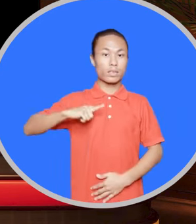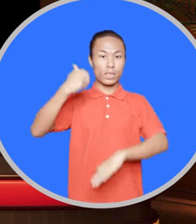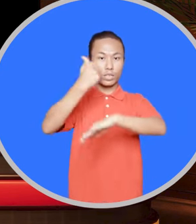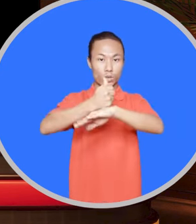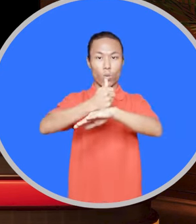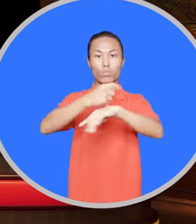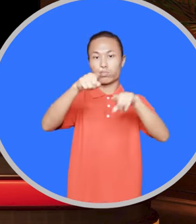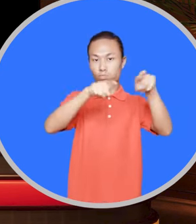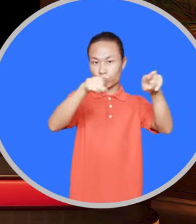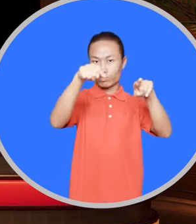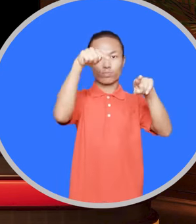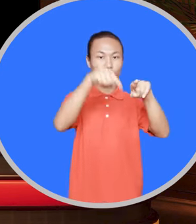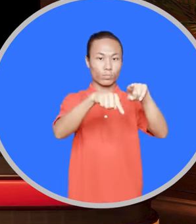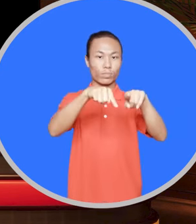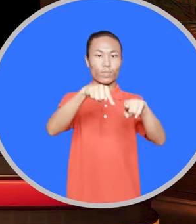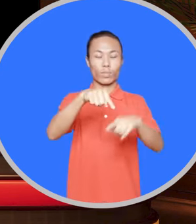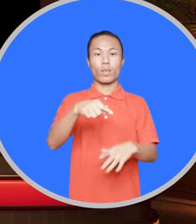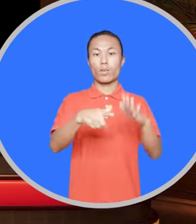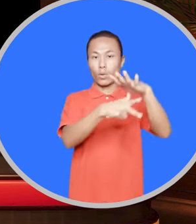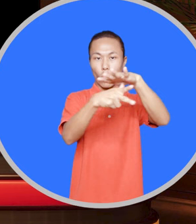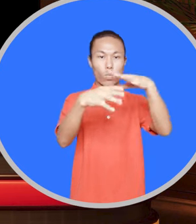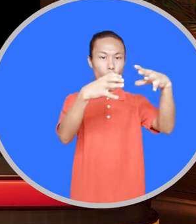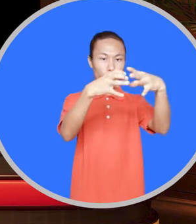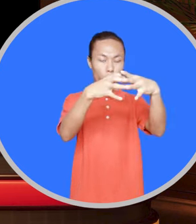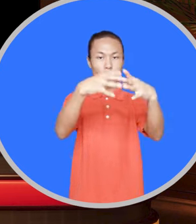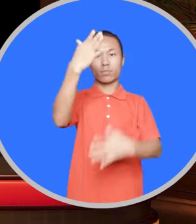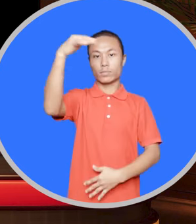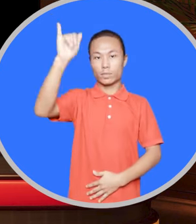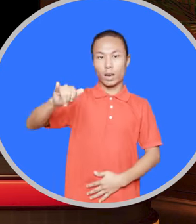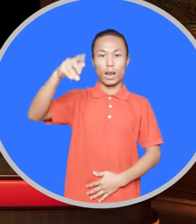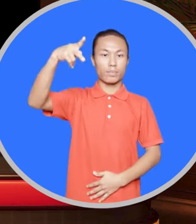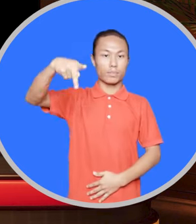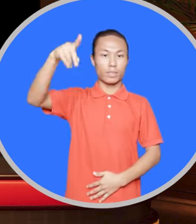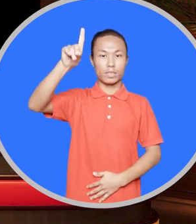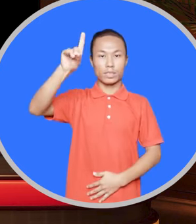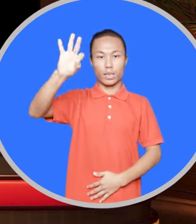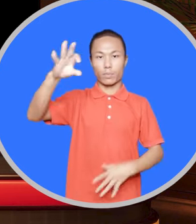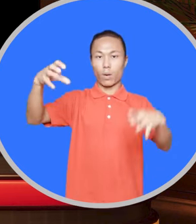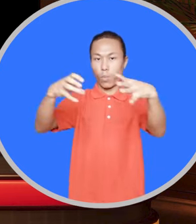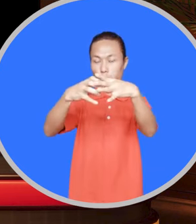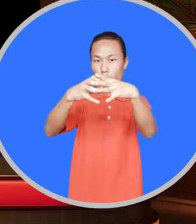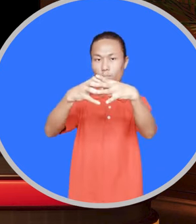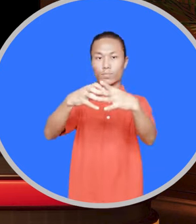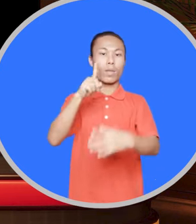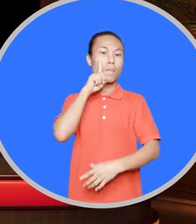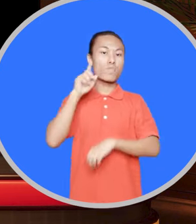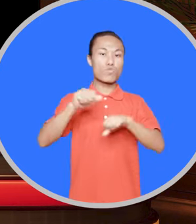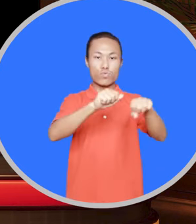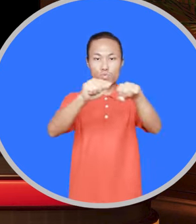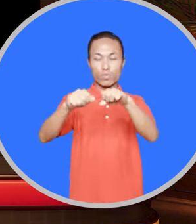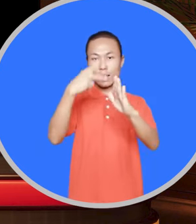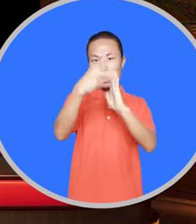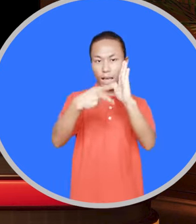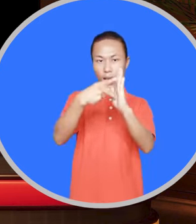စစ်တေသမကွေးတိုင်းကွက်ကဲရေယုံကွက်ကဲမှုနဲ့မကွေးတိုင်းဒရုန်းလက်ယုံတက်တိုင်းယုံတိုက်ခိုက်ရေးအဖွဲ့ပ